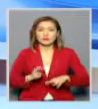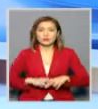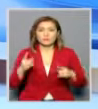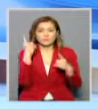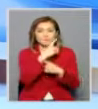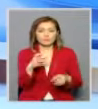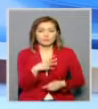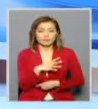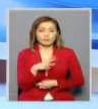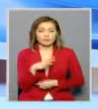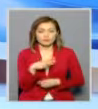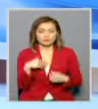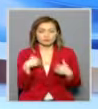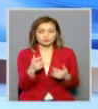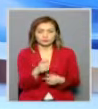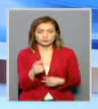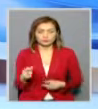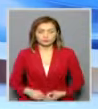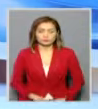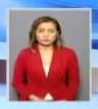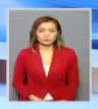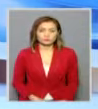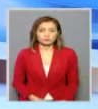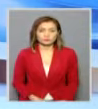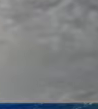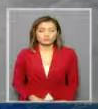призывом обратились к населению общественные активисты.